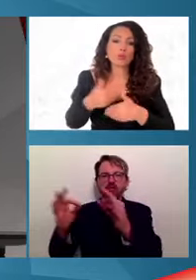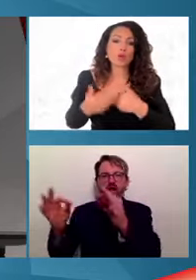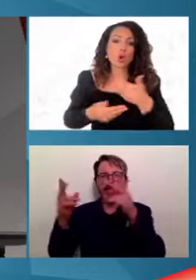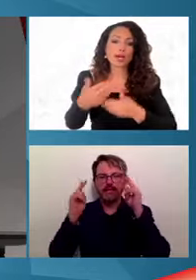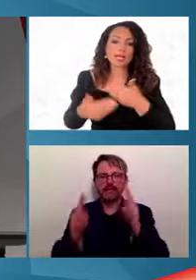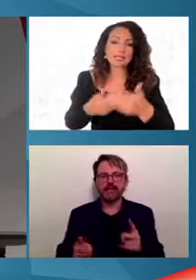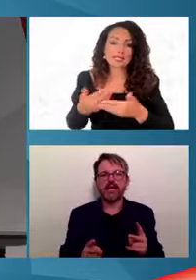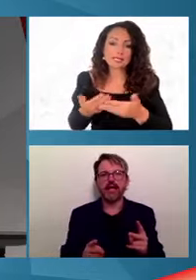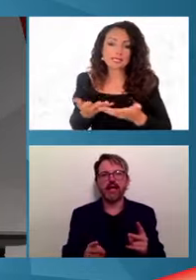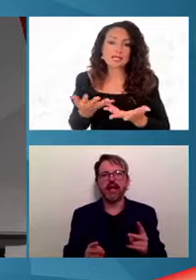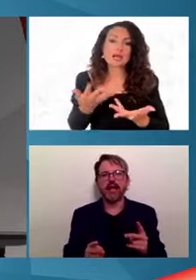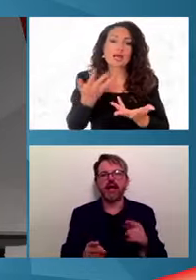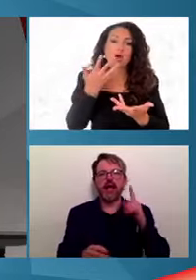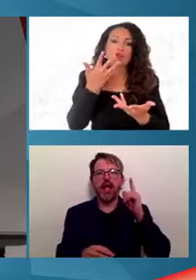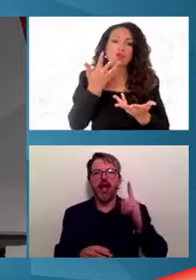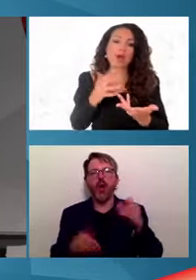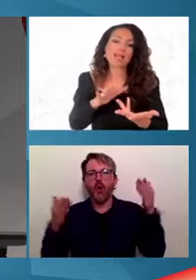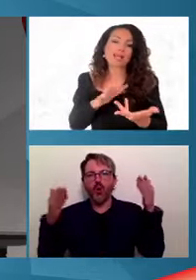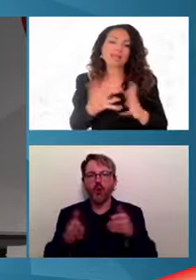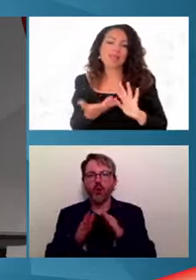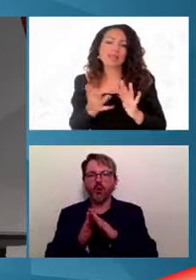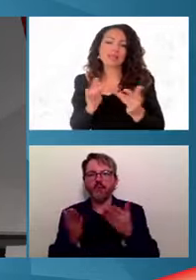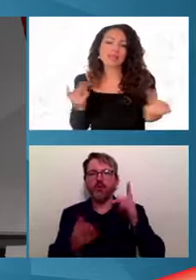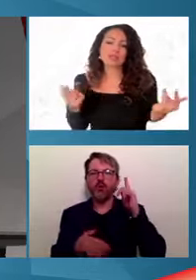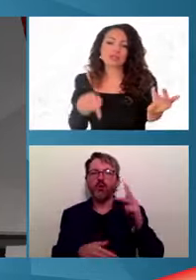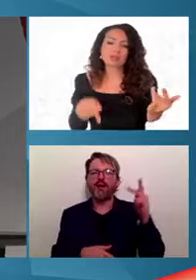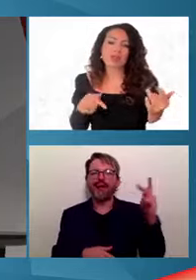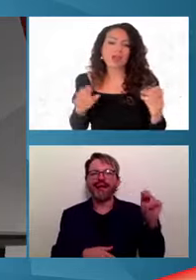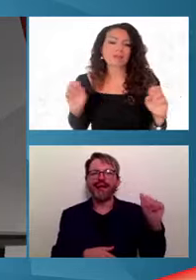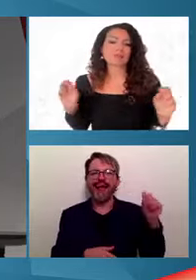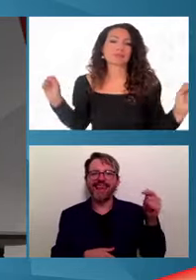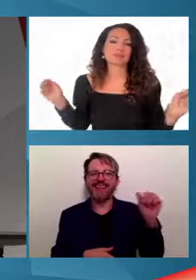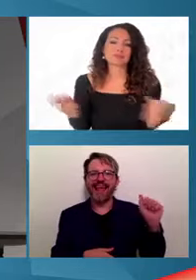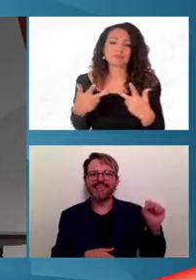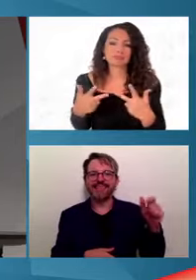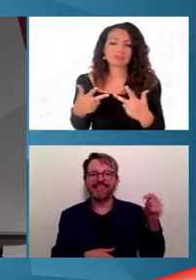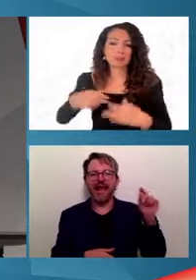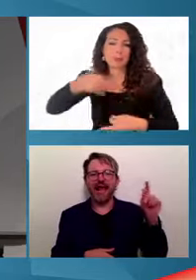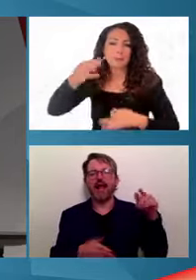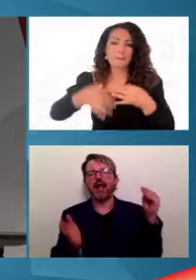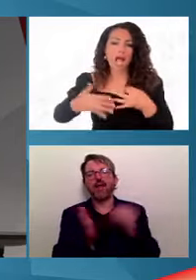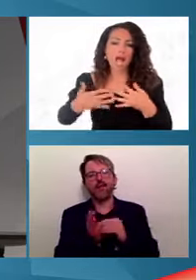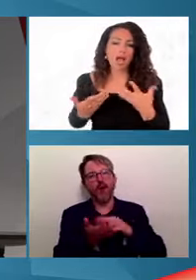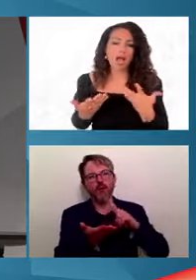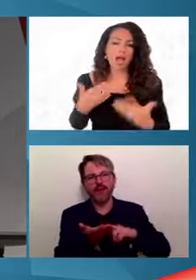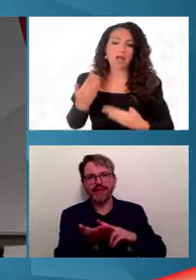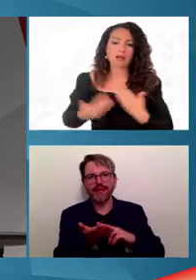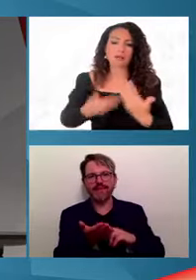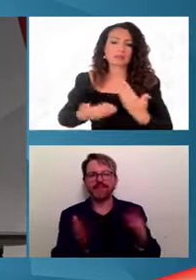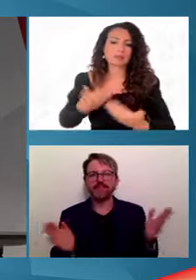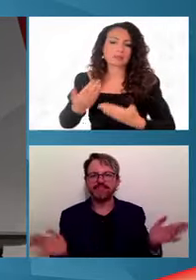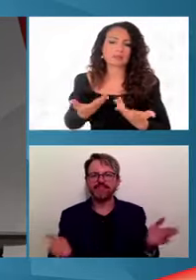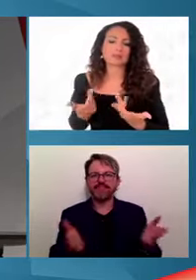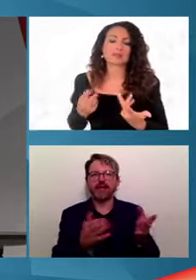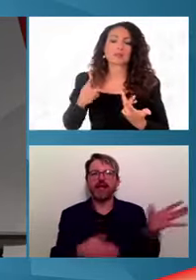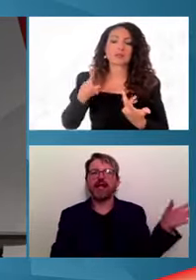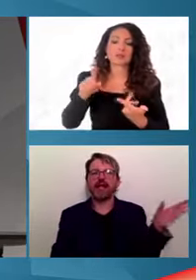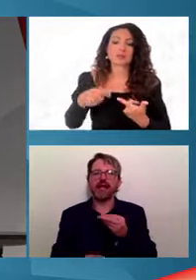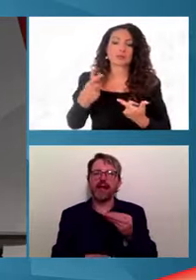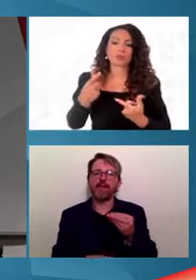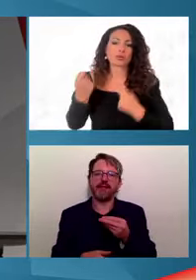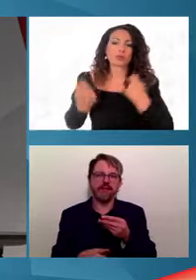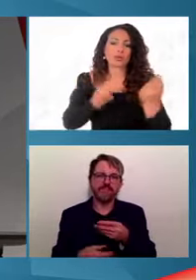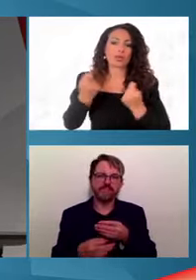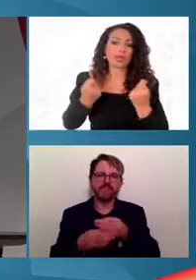di digitalizzare il più possibile per dare servizi più veloci, più efficienti, più economici e per